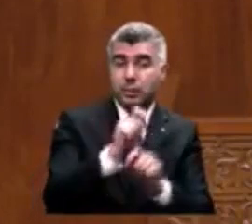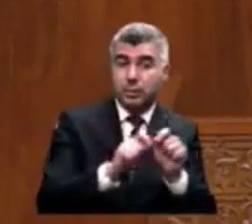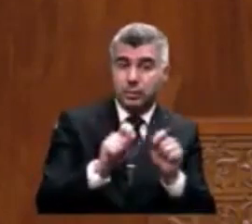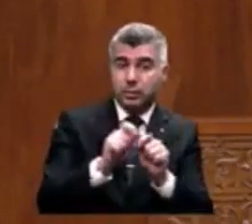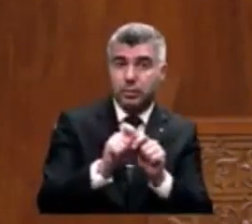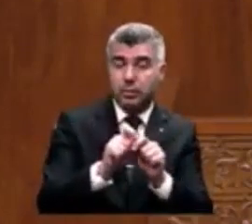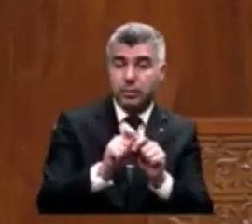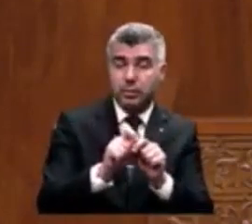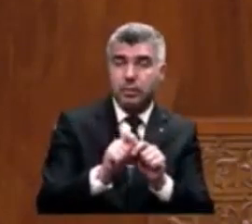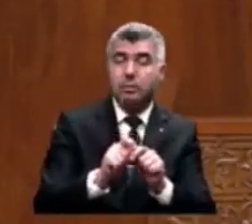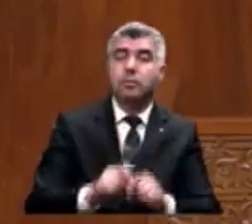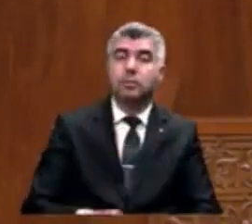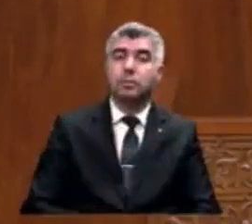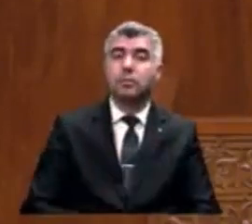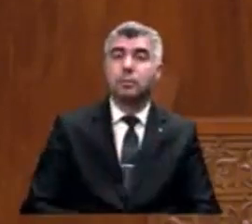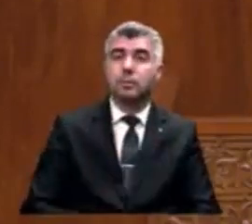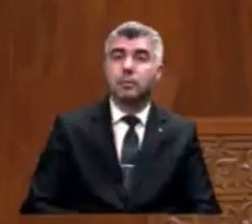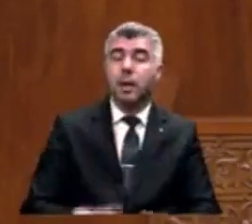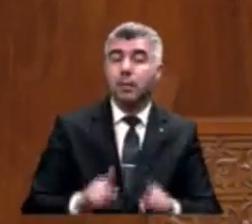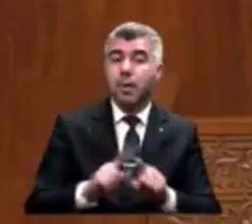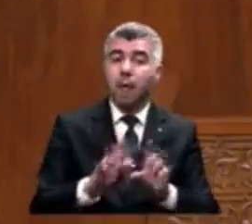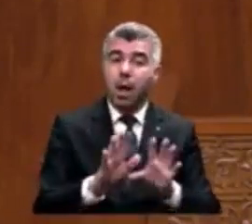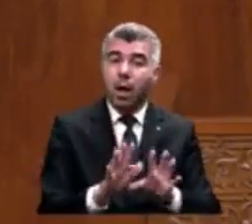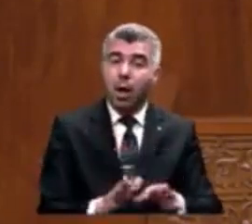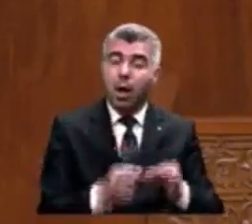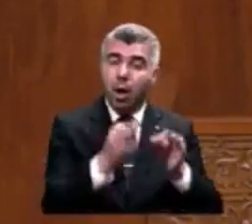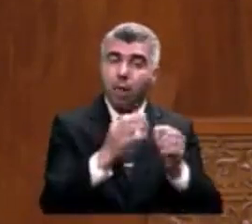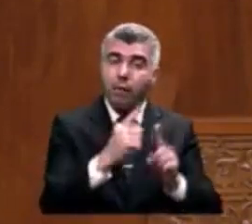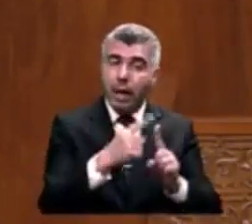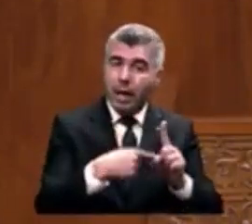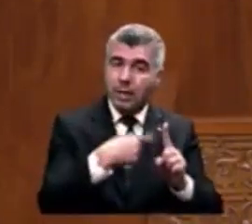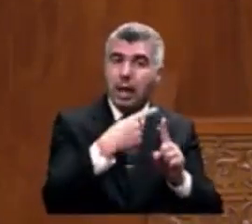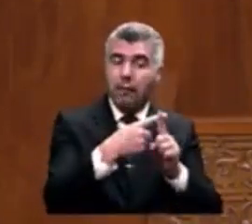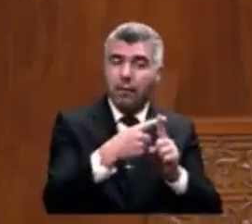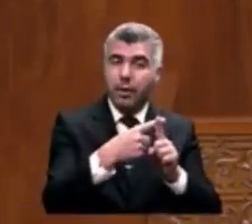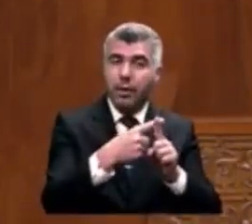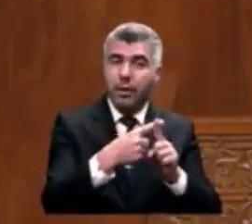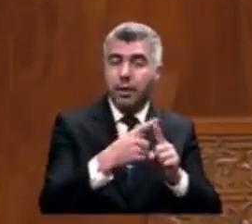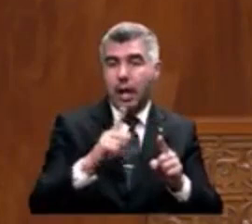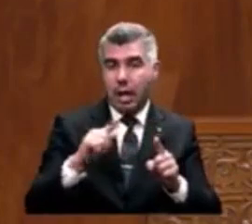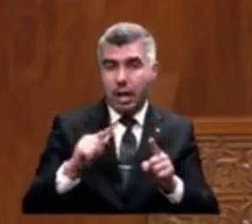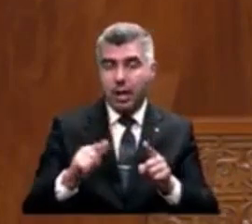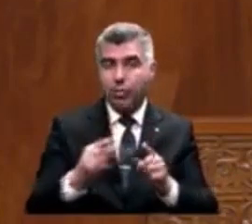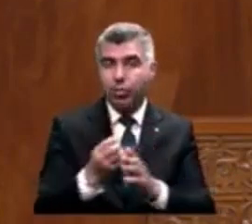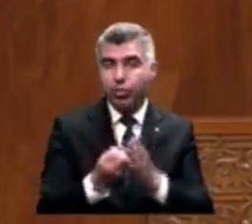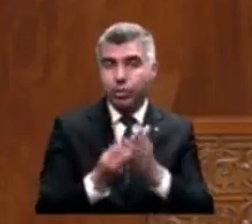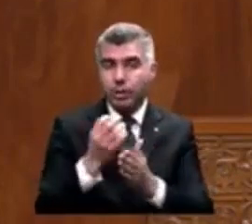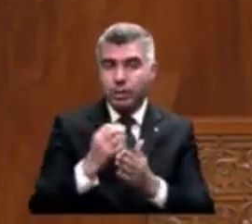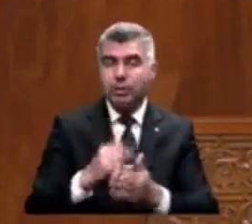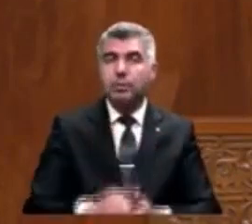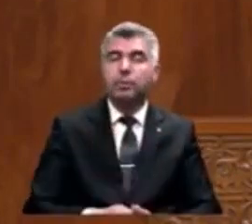جاب مزايا اضافيه، مكتسبات جديده